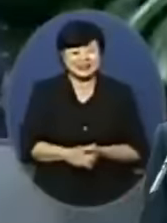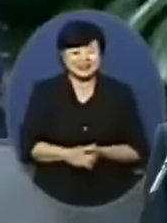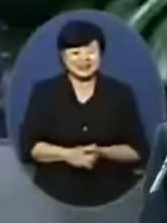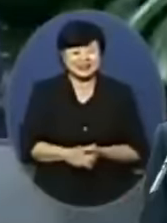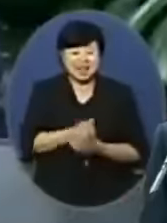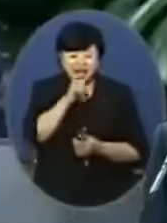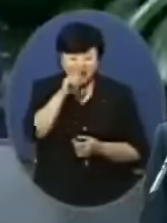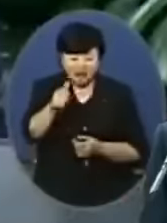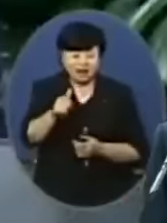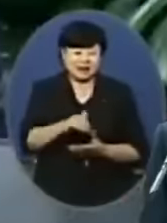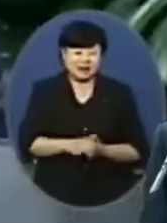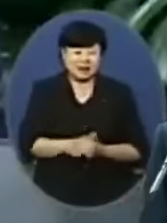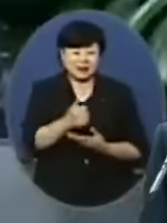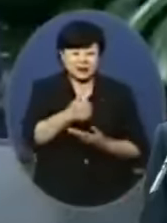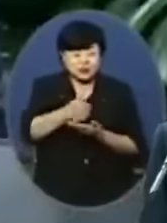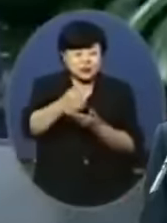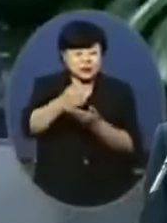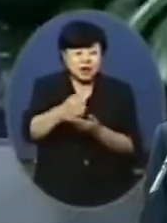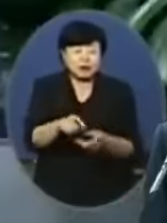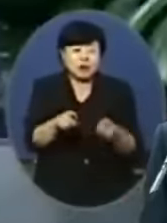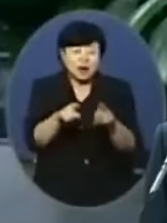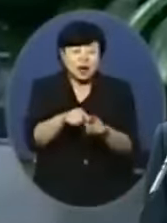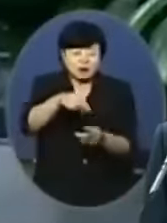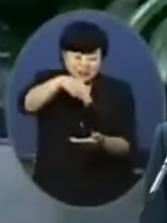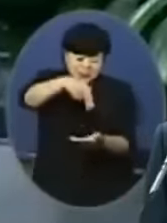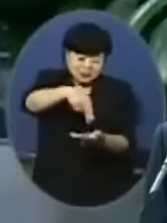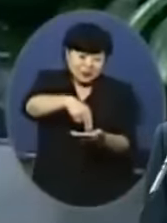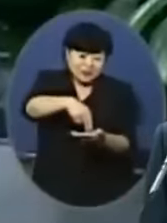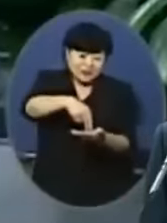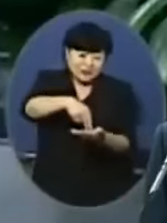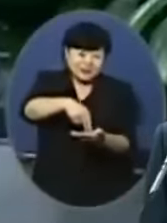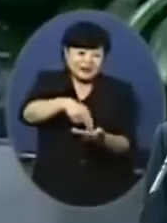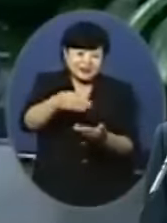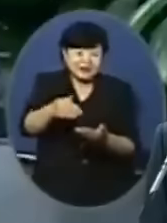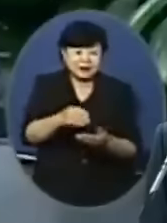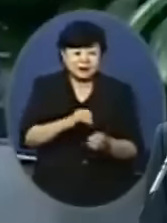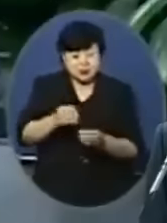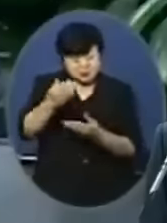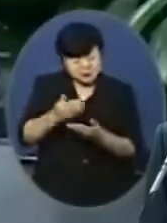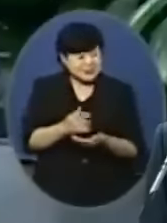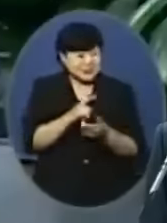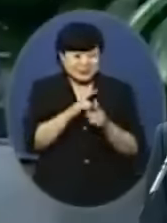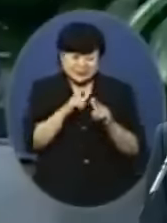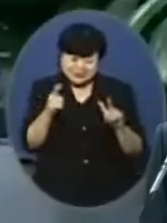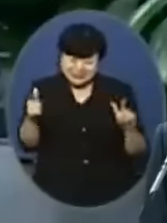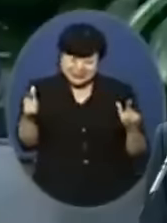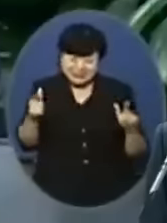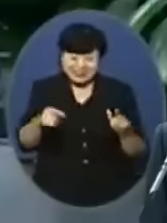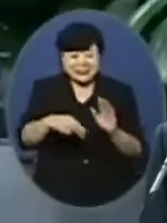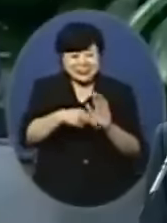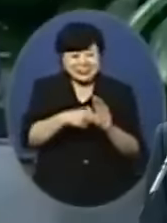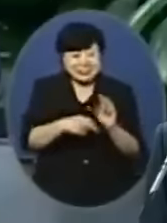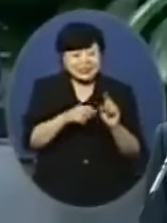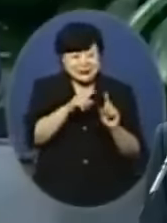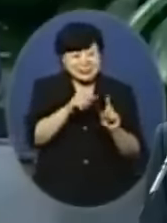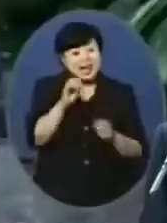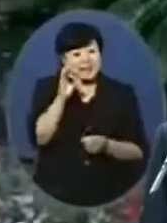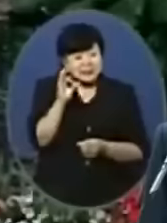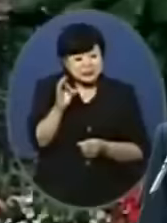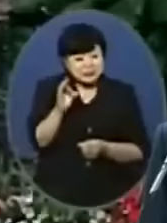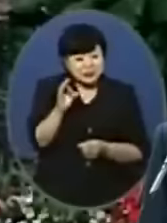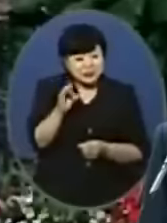절대로 주님하고 같이 있으면 여러분은 버림받은 인생이 되지 않습니다. 이사야 41장 10절의